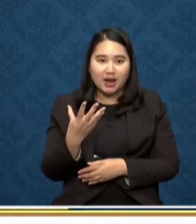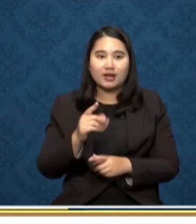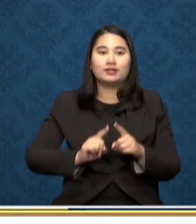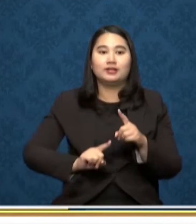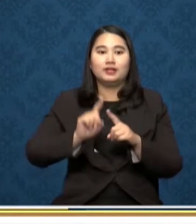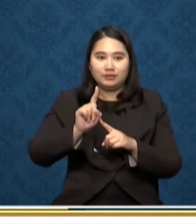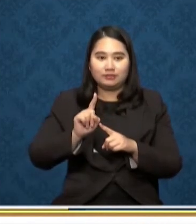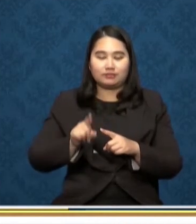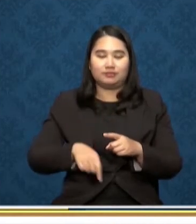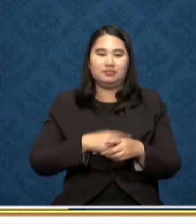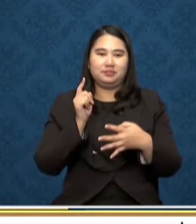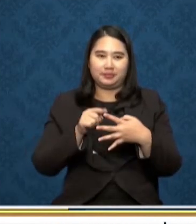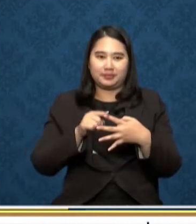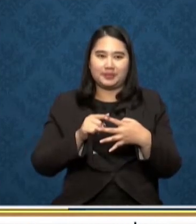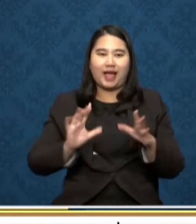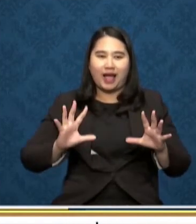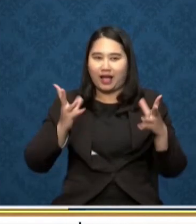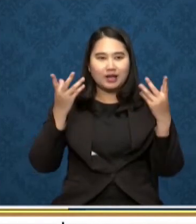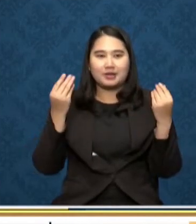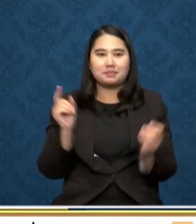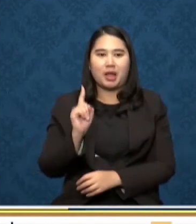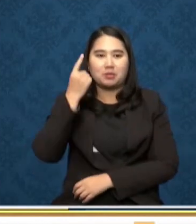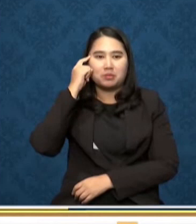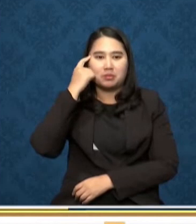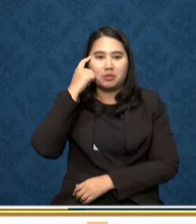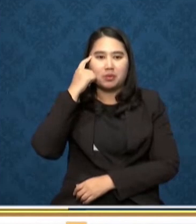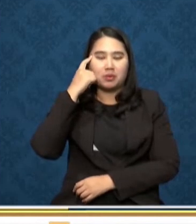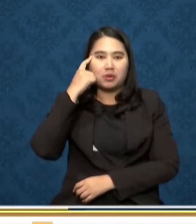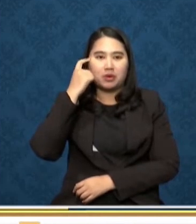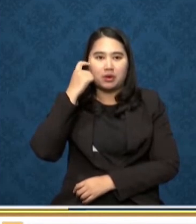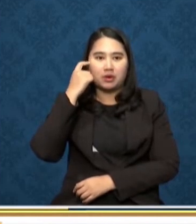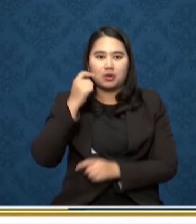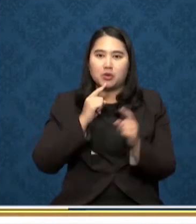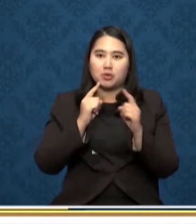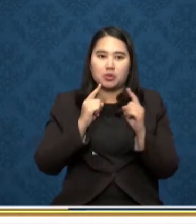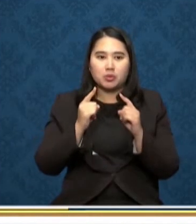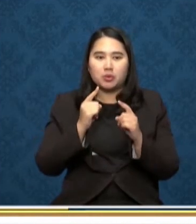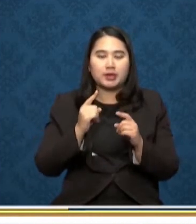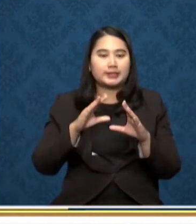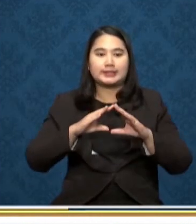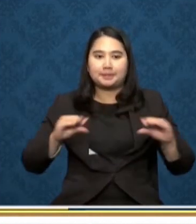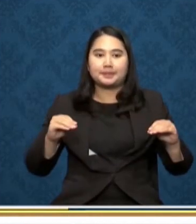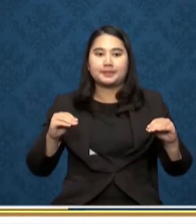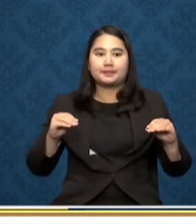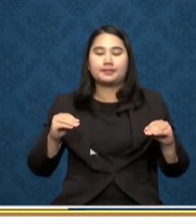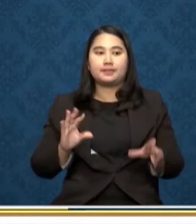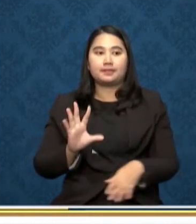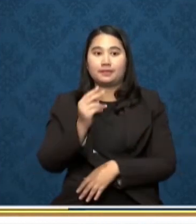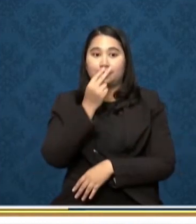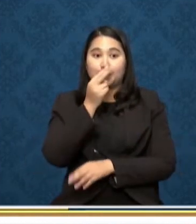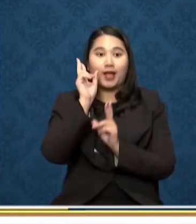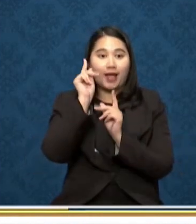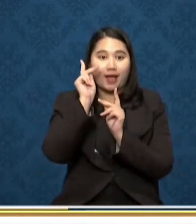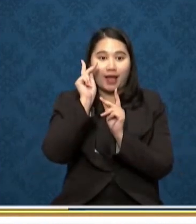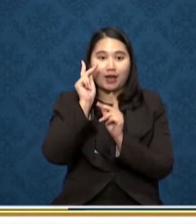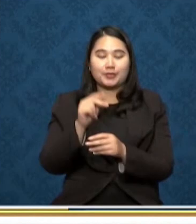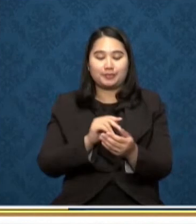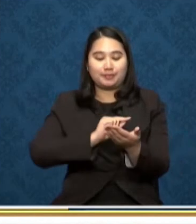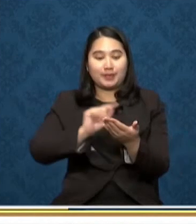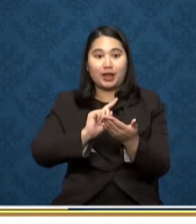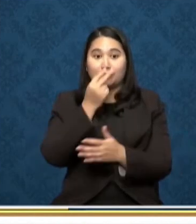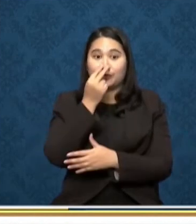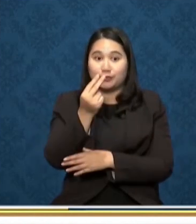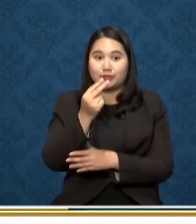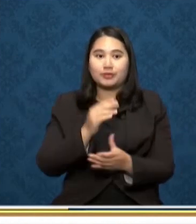บ